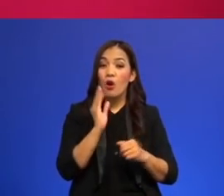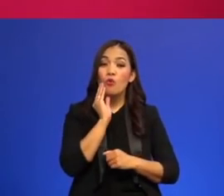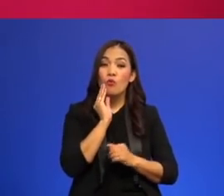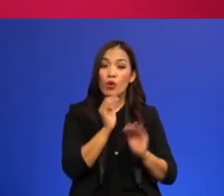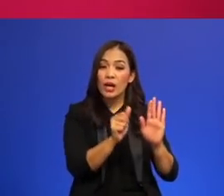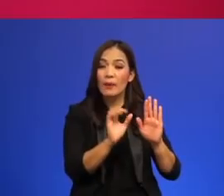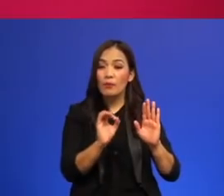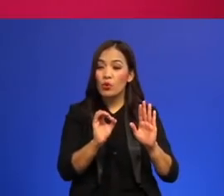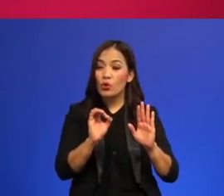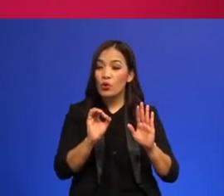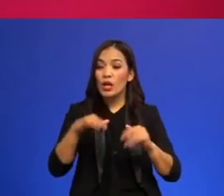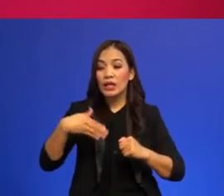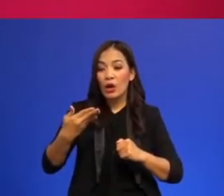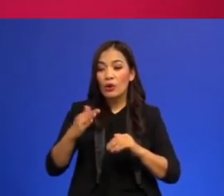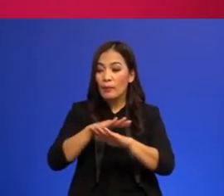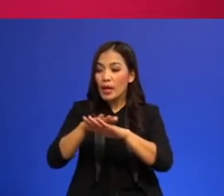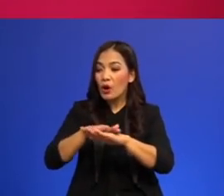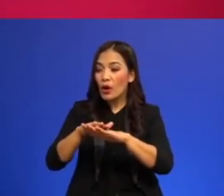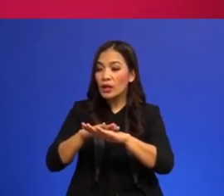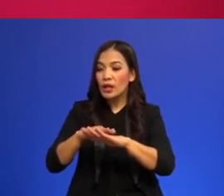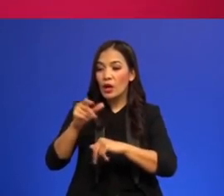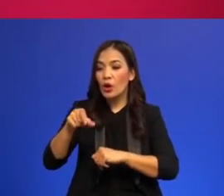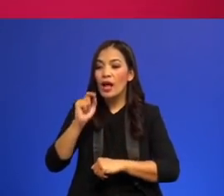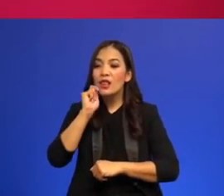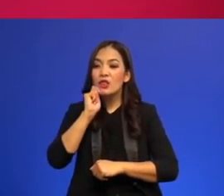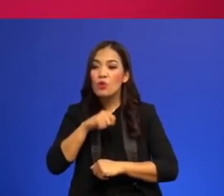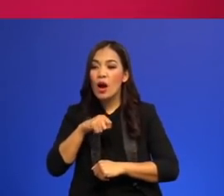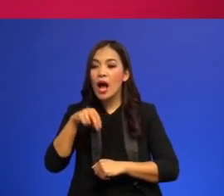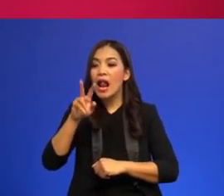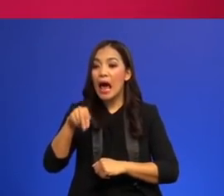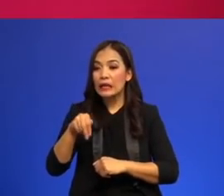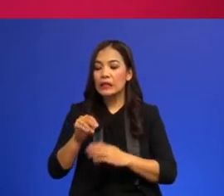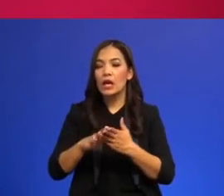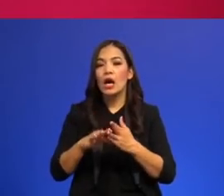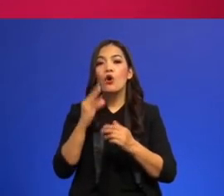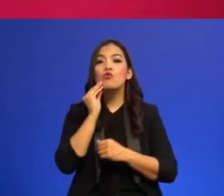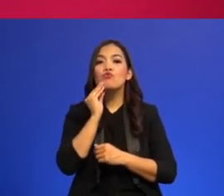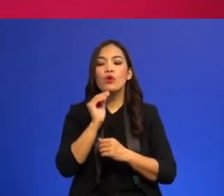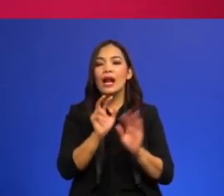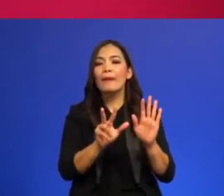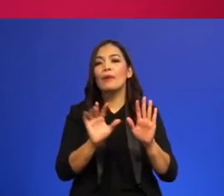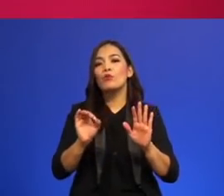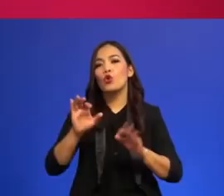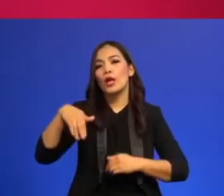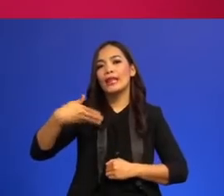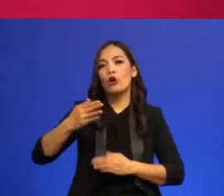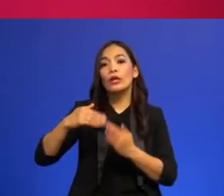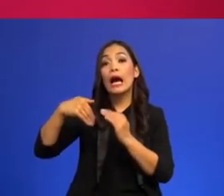harus merawat orang tuanya lagi yang usianya sudah 80 tahun ke atas.